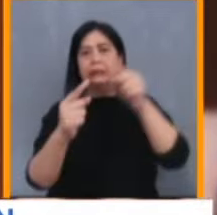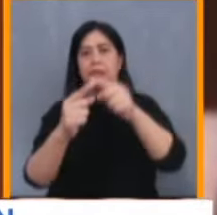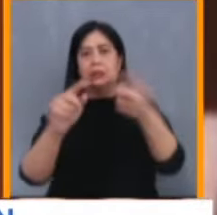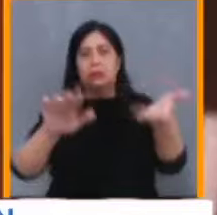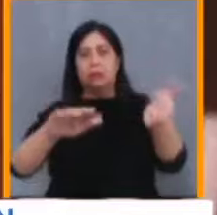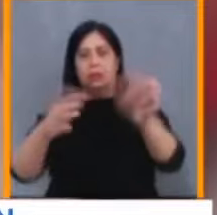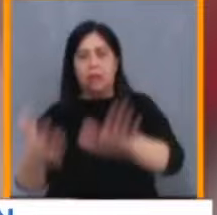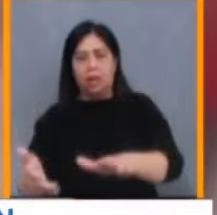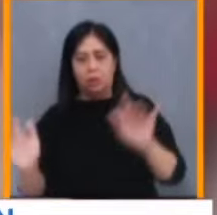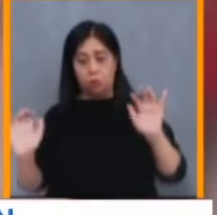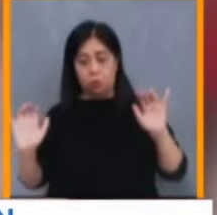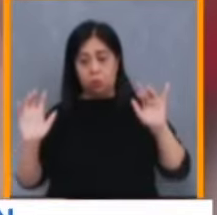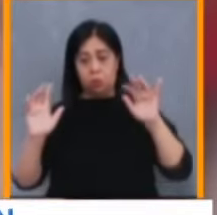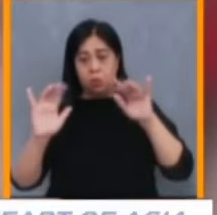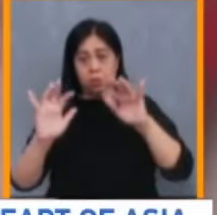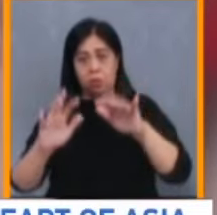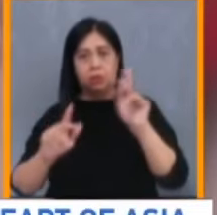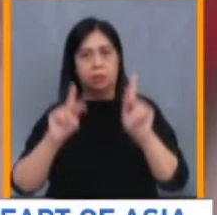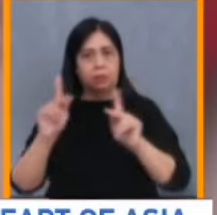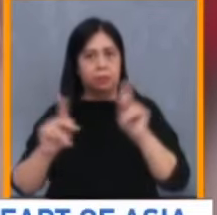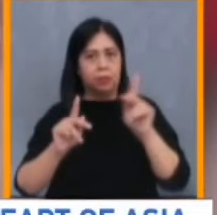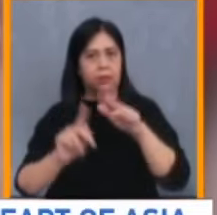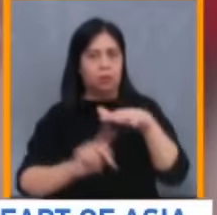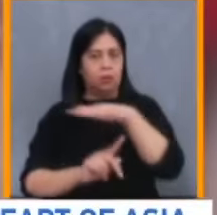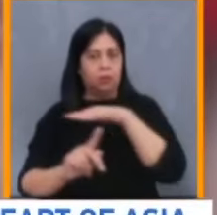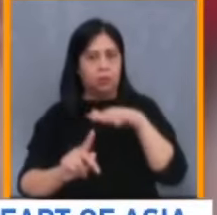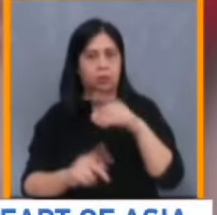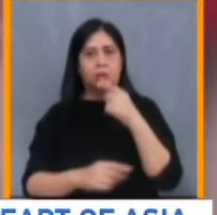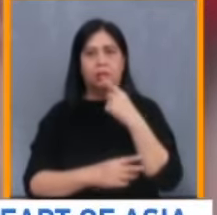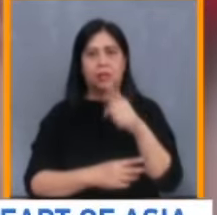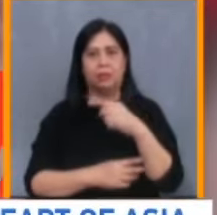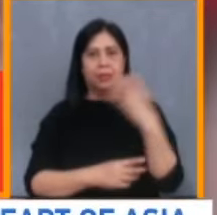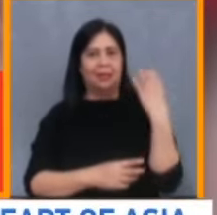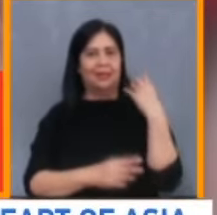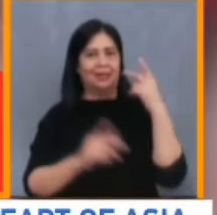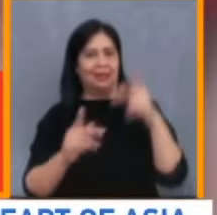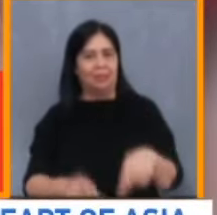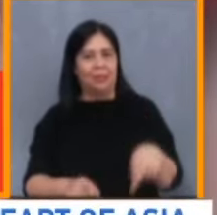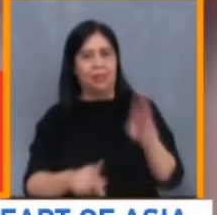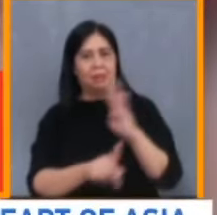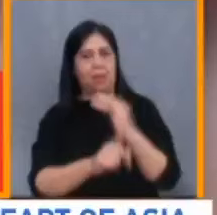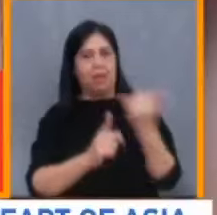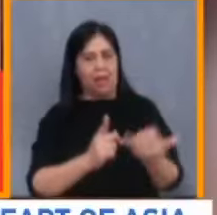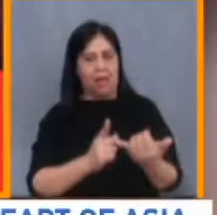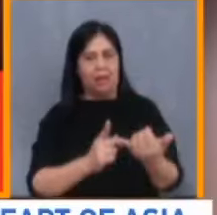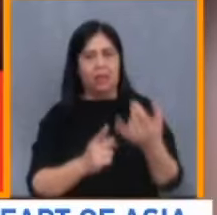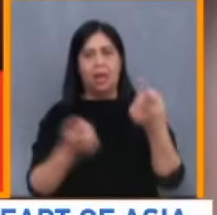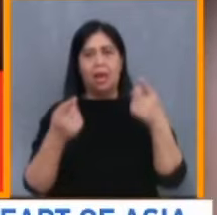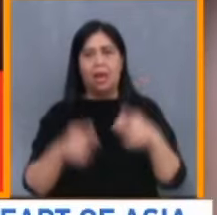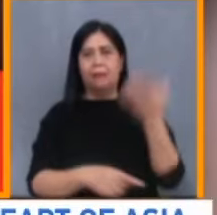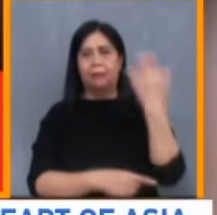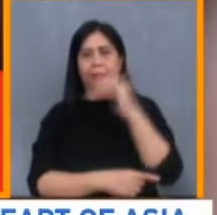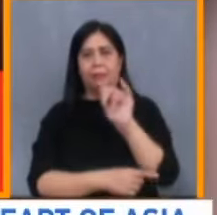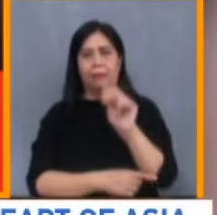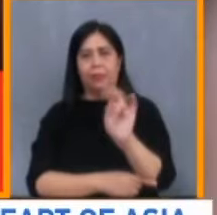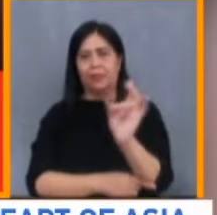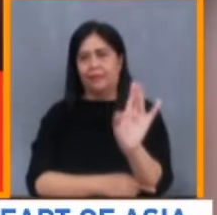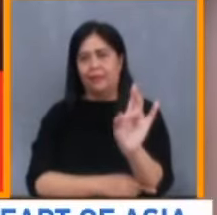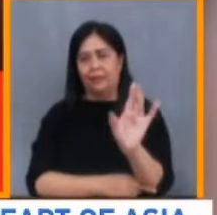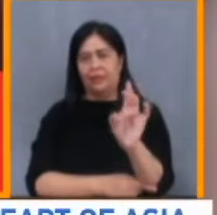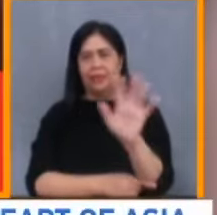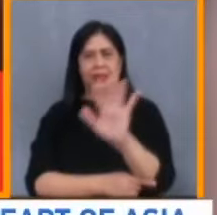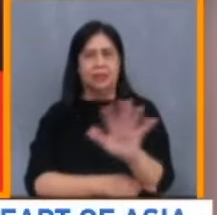ng mga tao roon. Ayon sa chairman ng Barangay Sabangan, nangyari ito noong January 17, bandang alas 5 ng